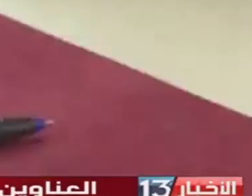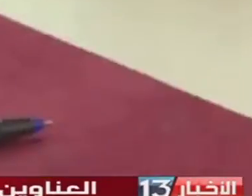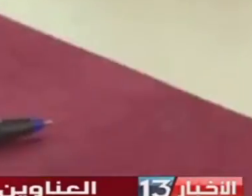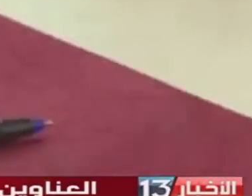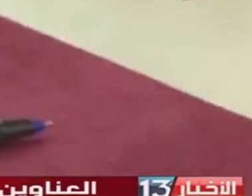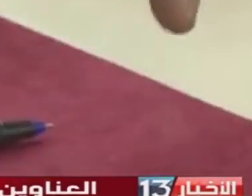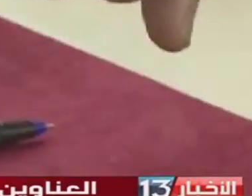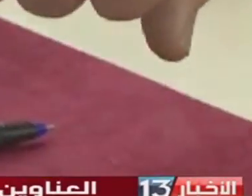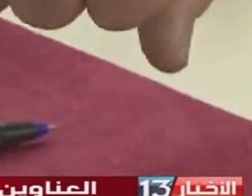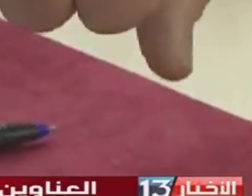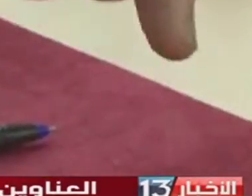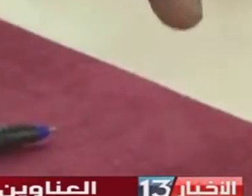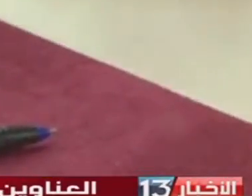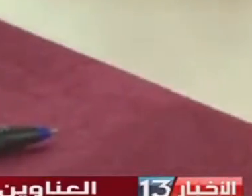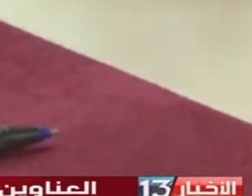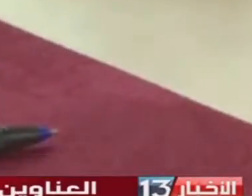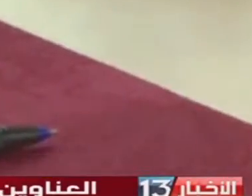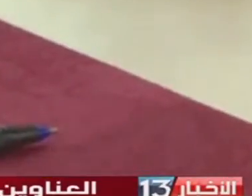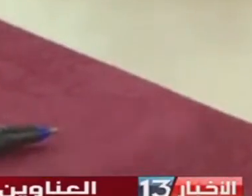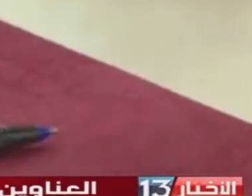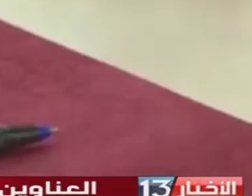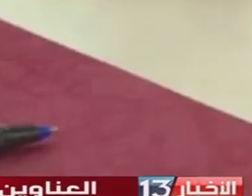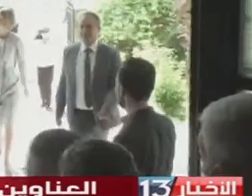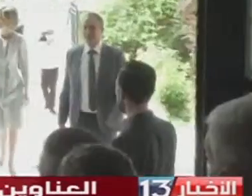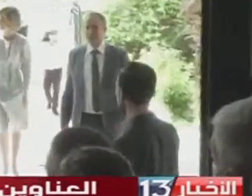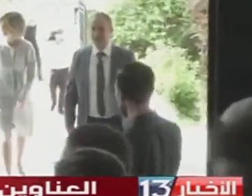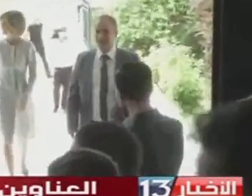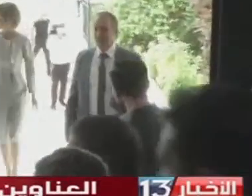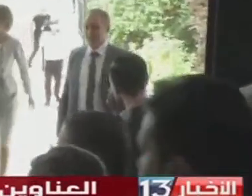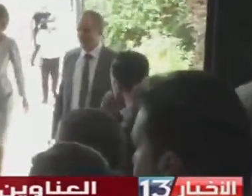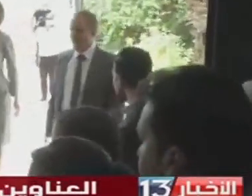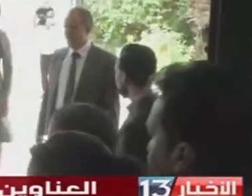مرشحيها وسط انتقادات غربيه